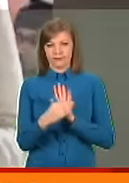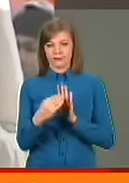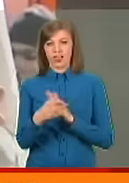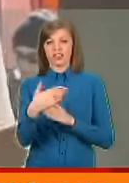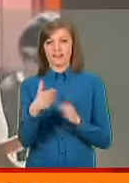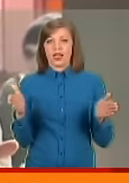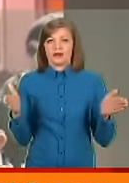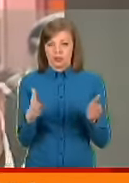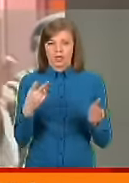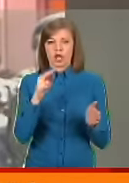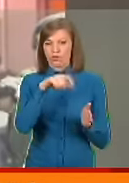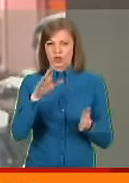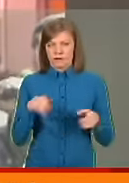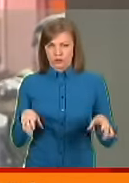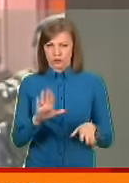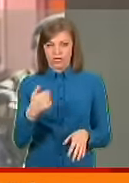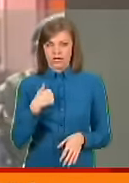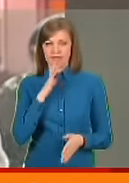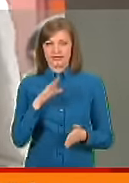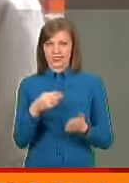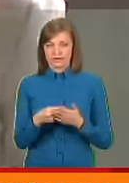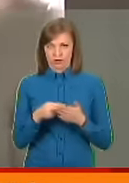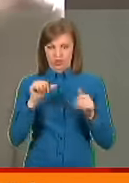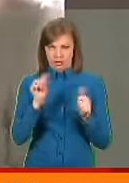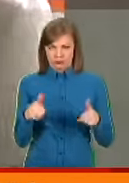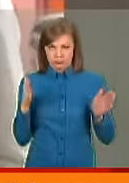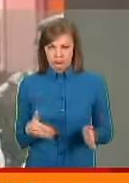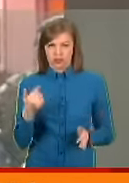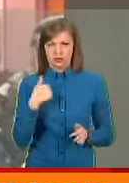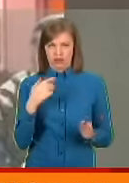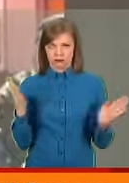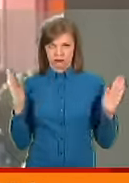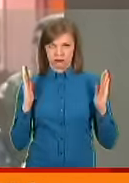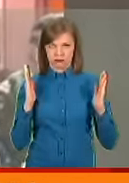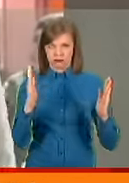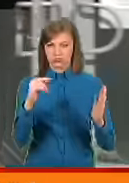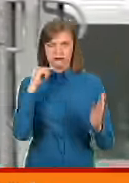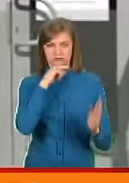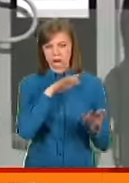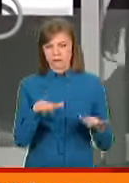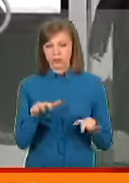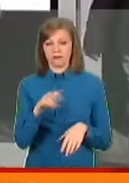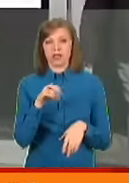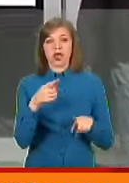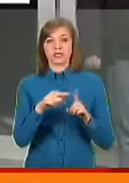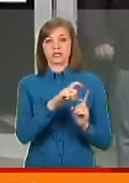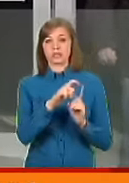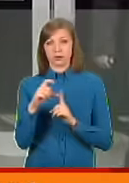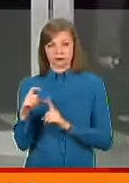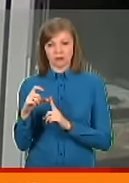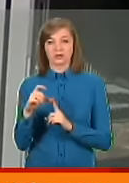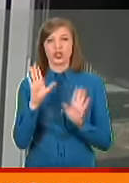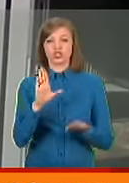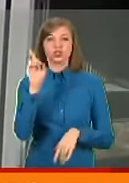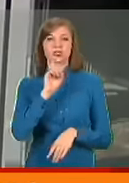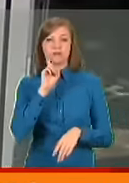тут вузенькі навіть для людей без візочка, навіть я зі своєю комплекцією ледь не торкаюся сторін пройми плечима. Та це, за словами підрядника,